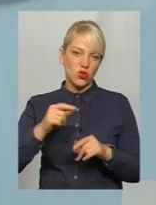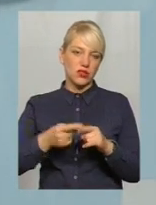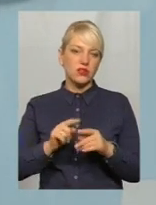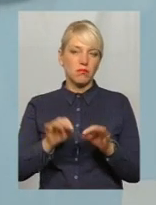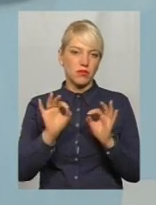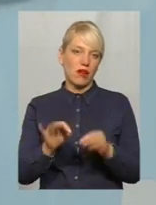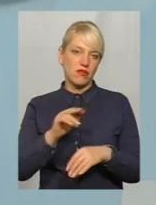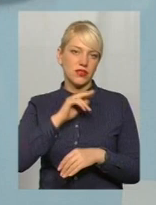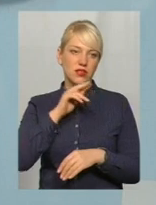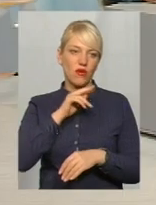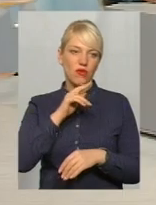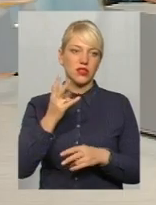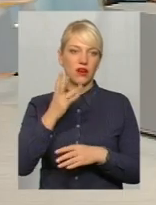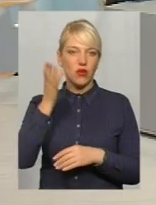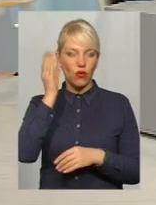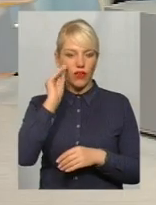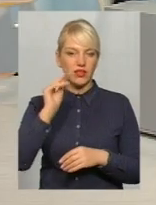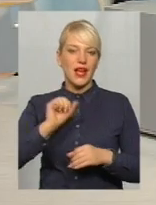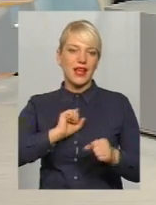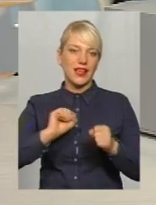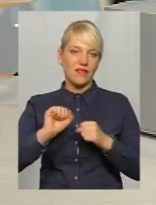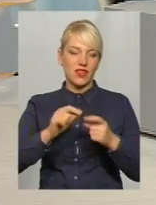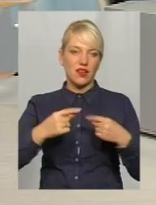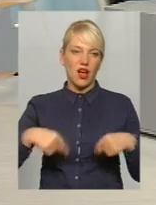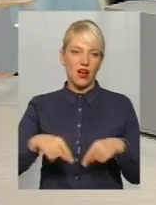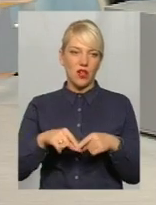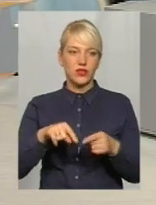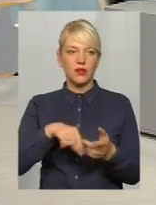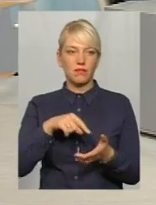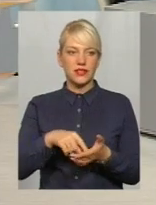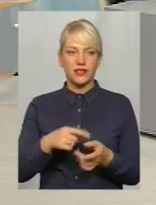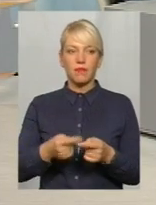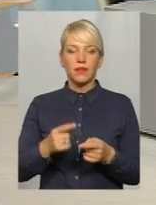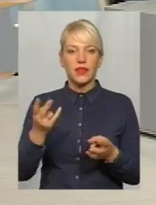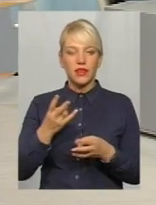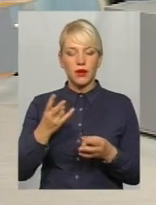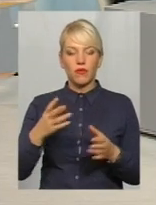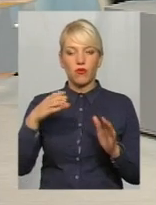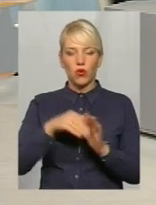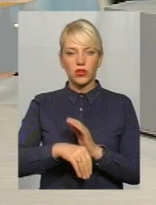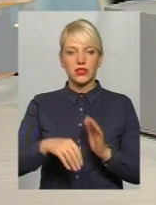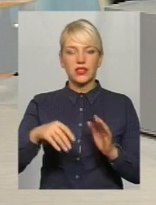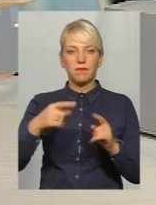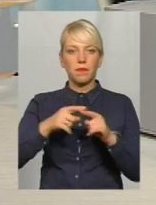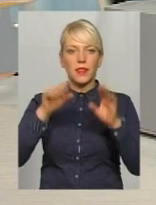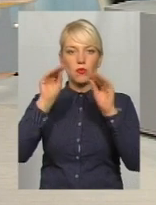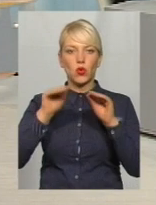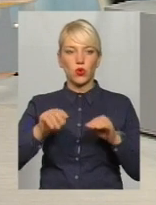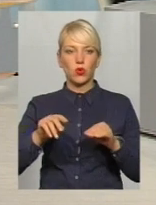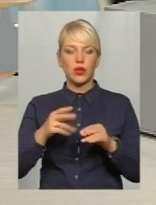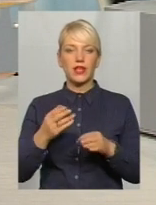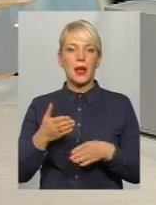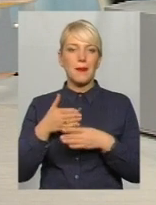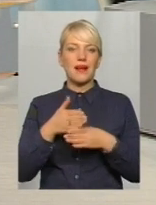врахувати керівникам галузі міста. Тобто потрібно підходити в межах тих протоколів і тієї